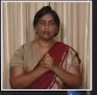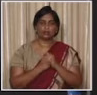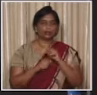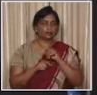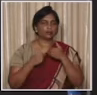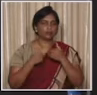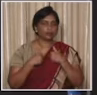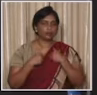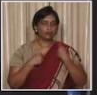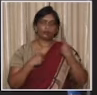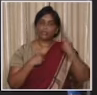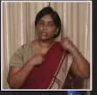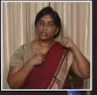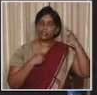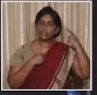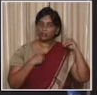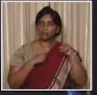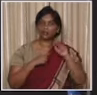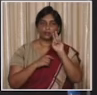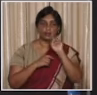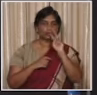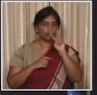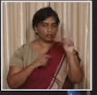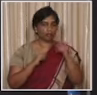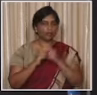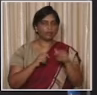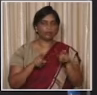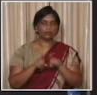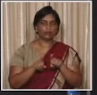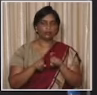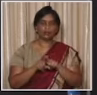අපි ඊයේ පෙරේදා 20/22 දී